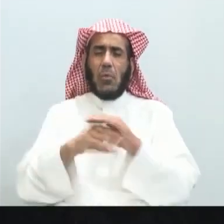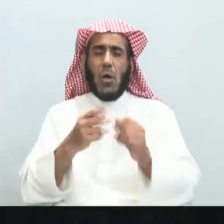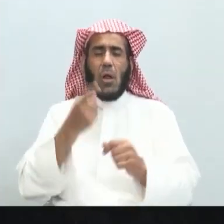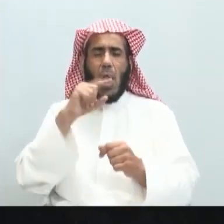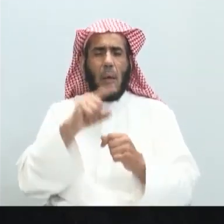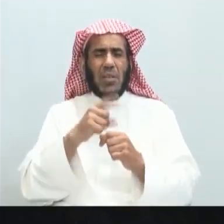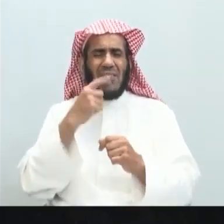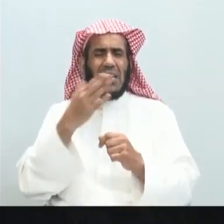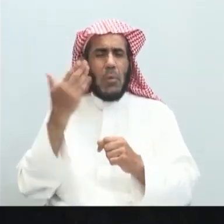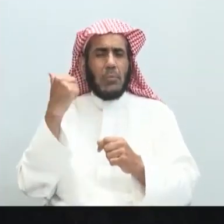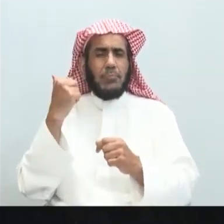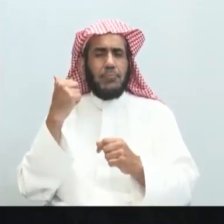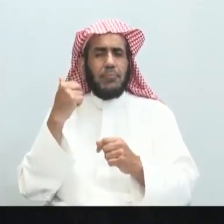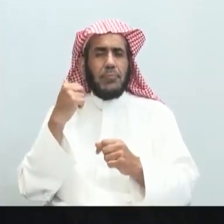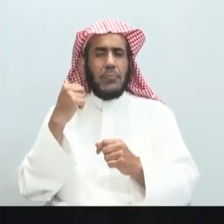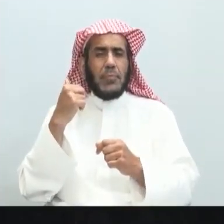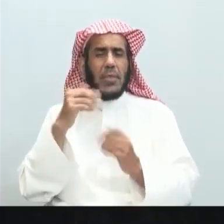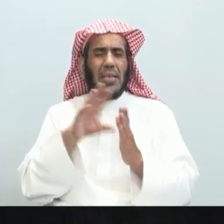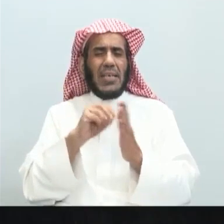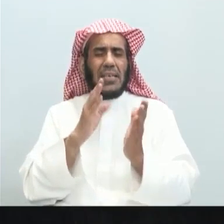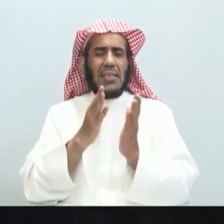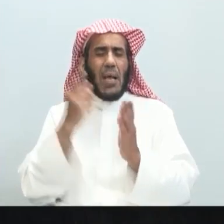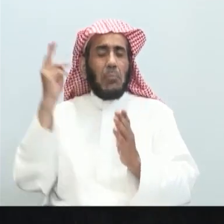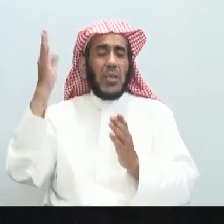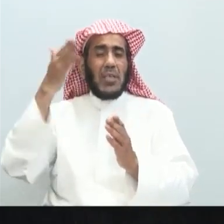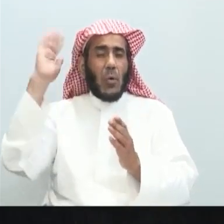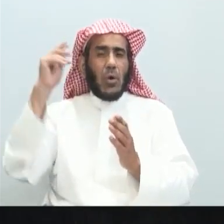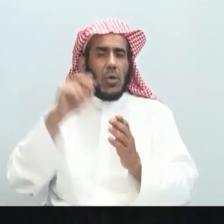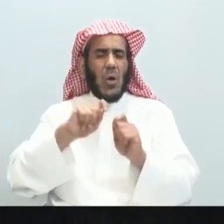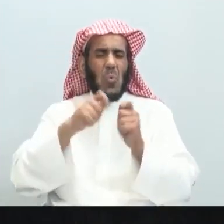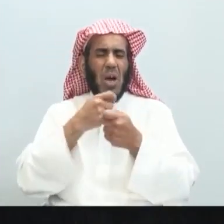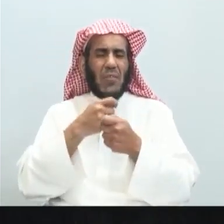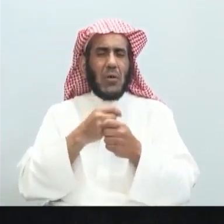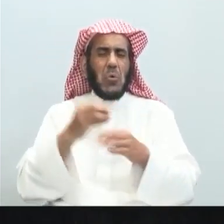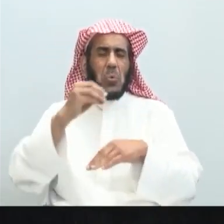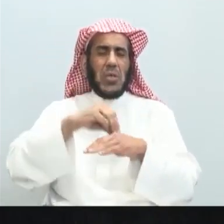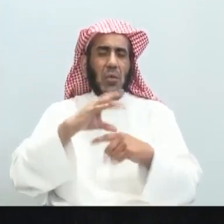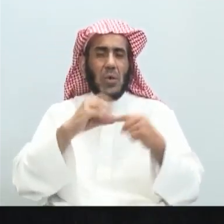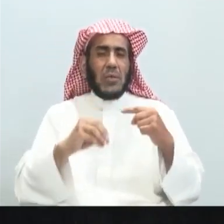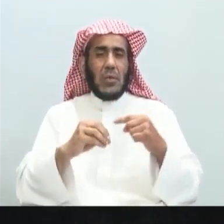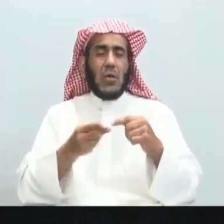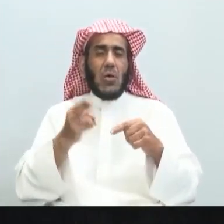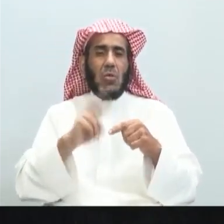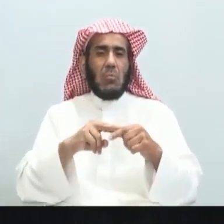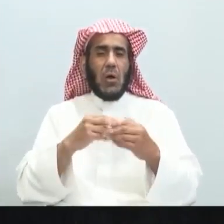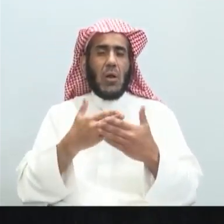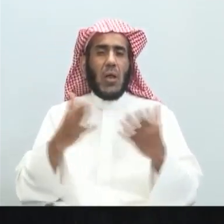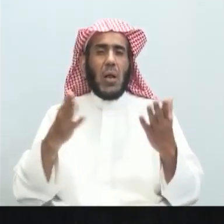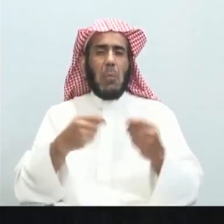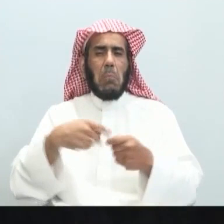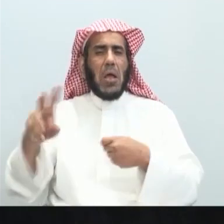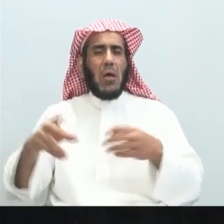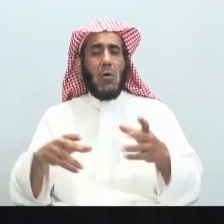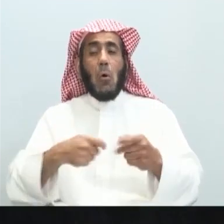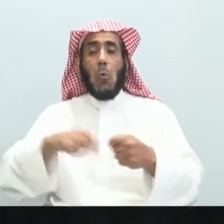في السنه الماضيه الى نسخه من التوراه وحرف فيها وزاد ونقص ثم عرضها للبيع